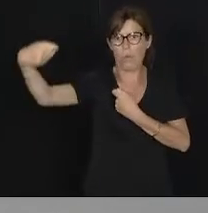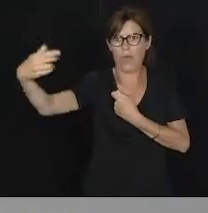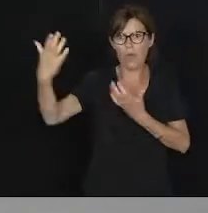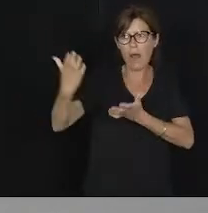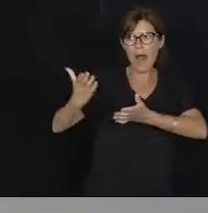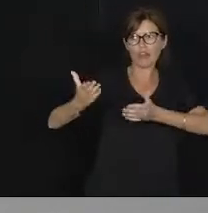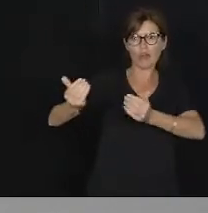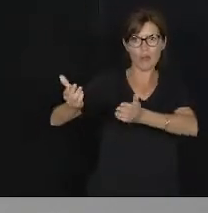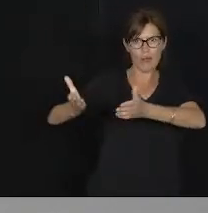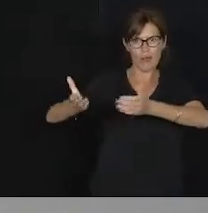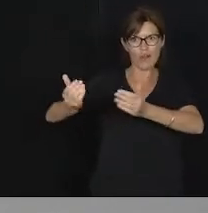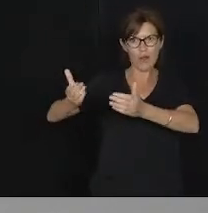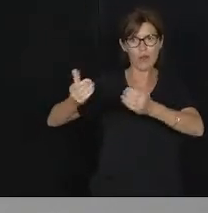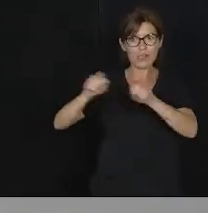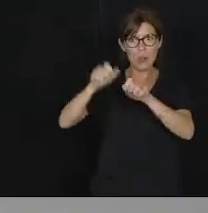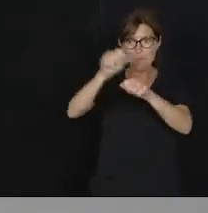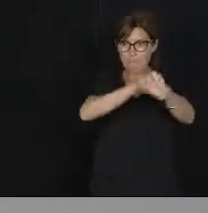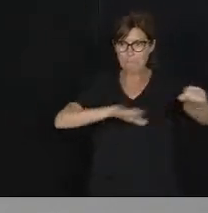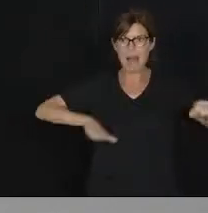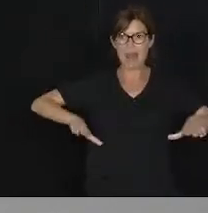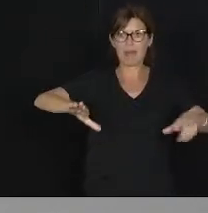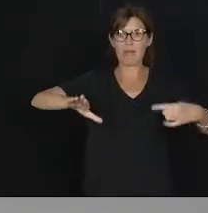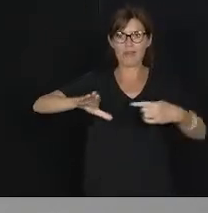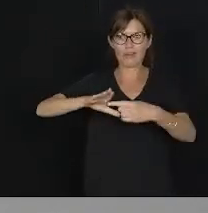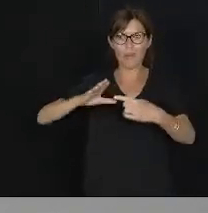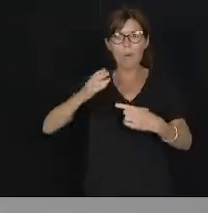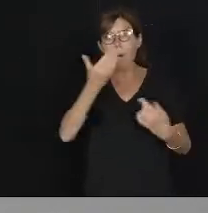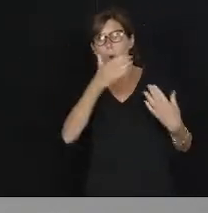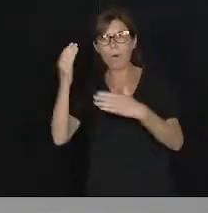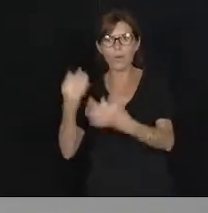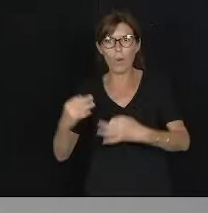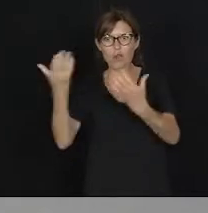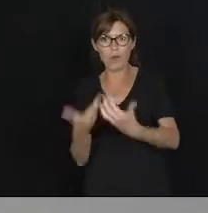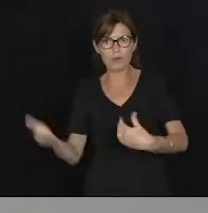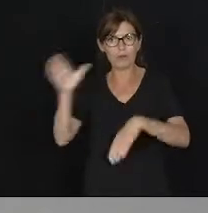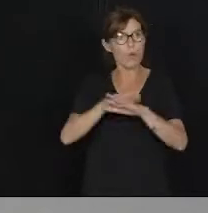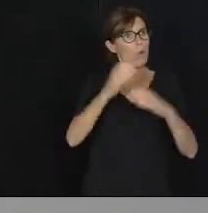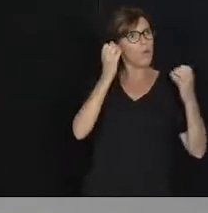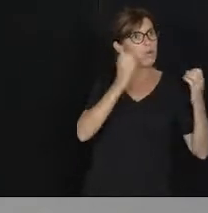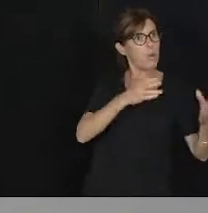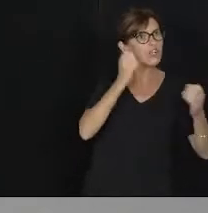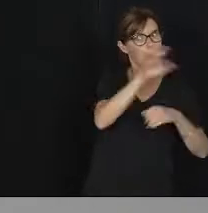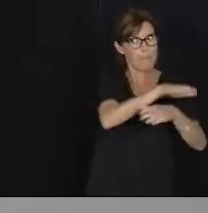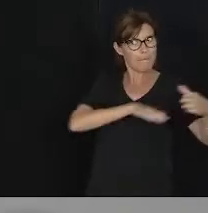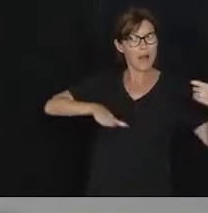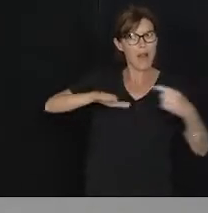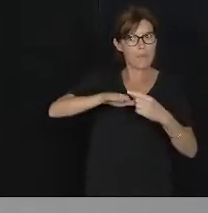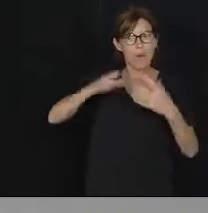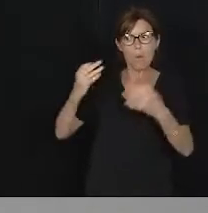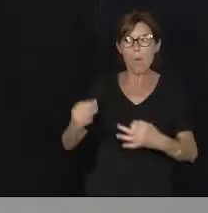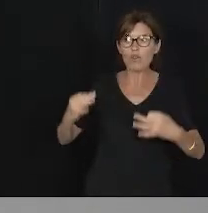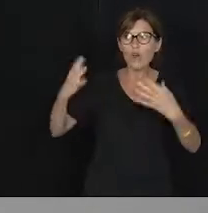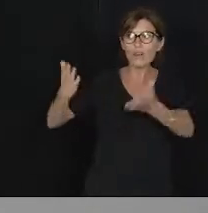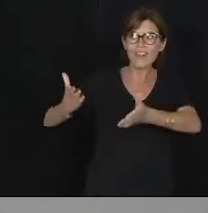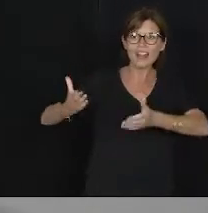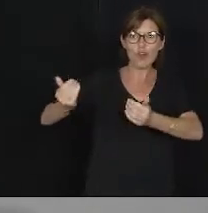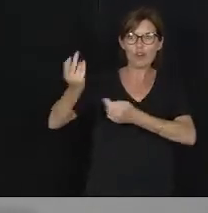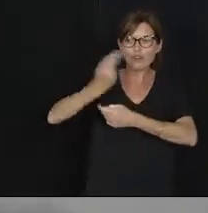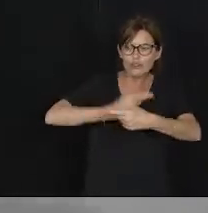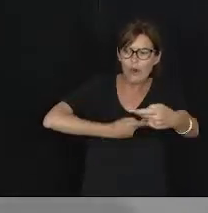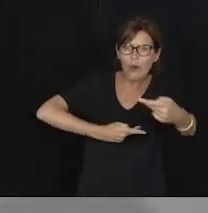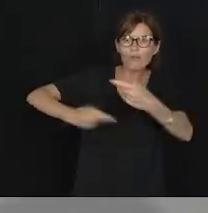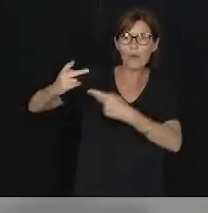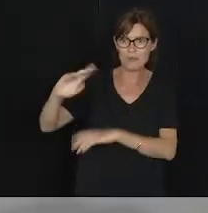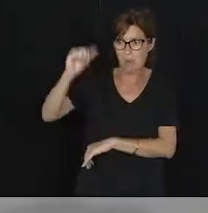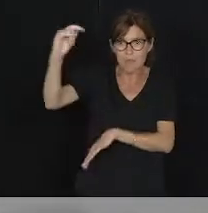du front comme un temps parallèle qui peu à peu se superpose à l'ordre des jours, et la lettre, qui devient de fait le premier lien